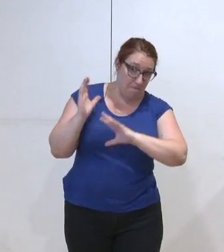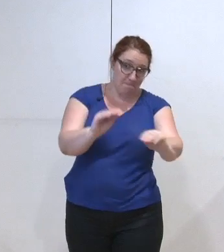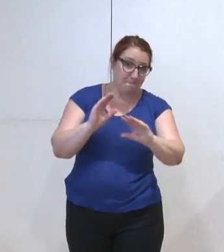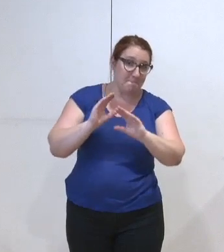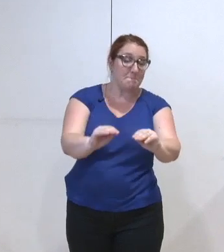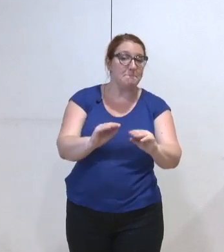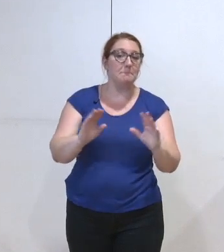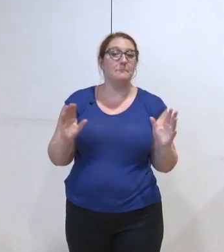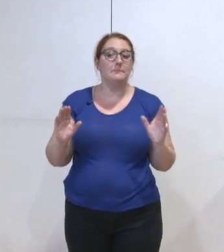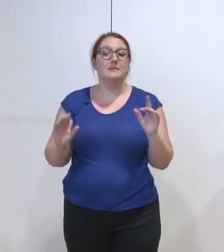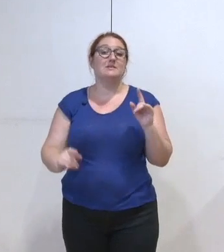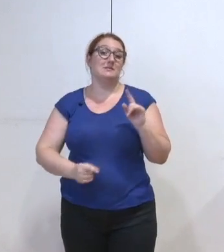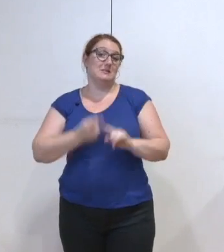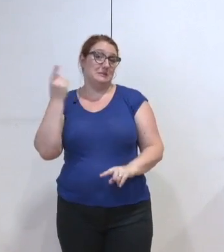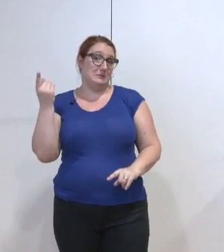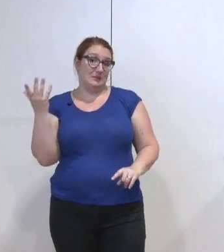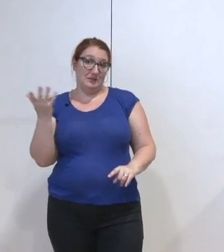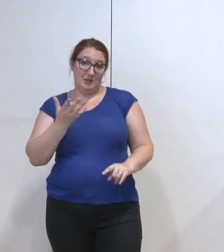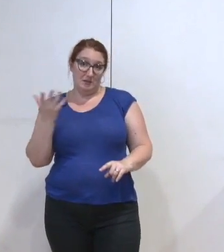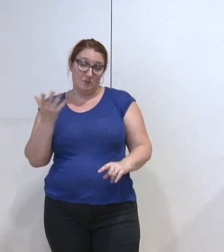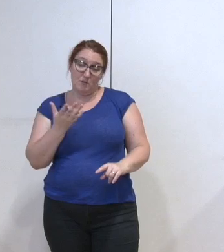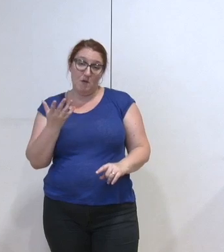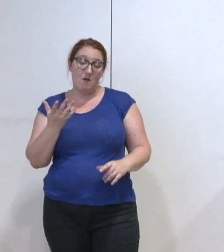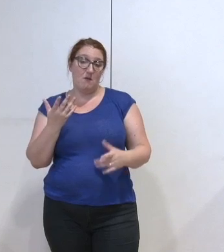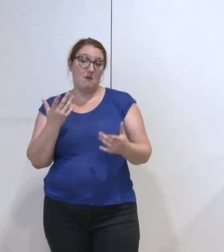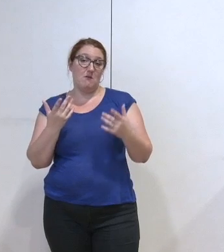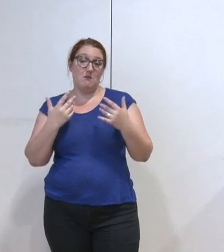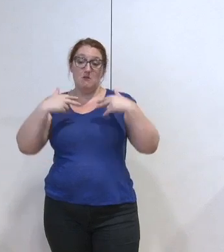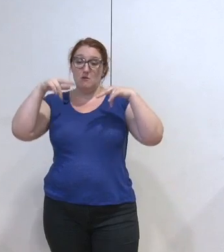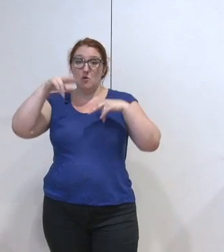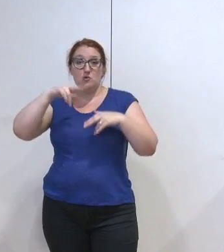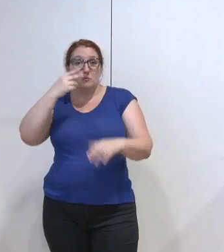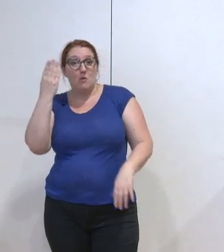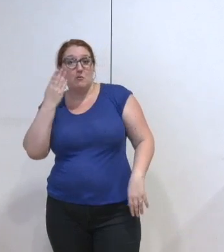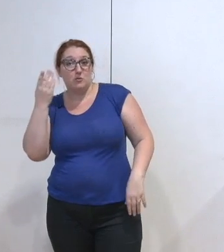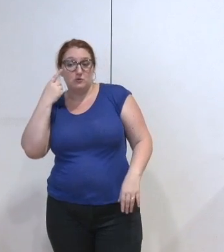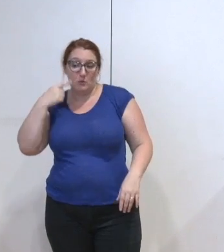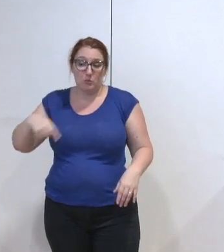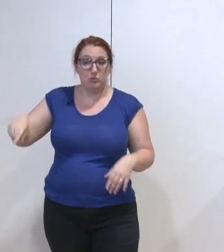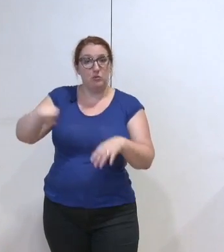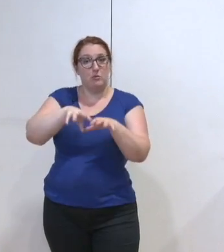particulier la question importante de l'enjeu du logement pour stabiliser ses